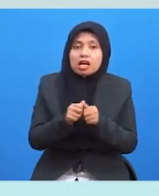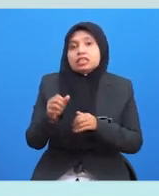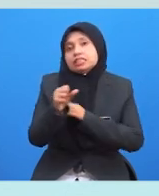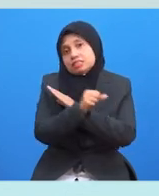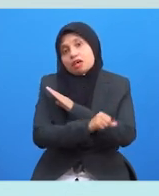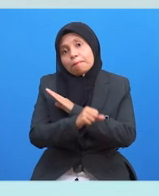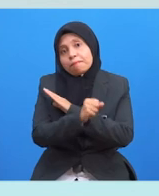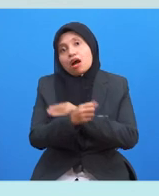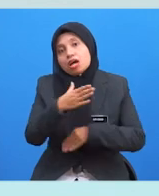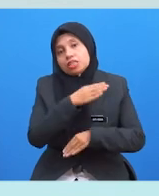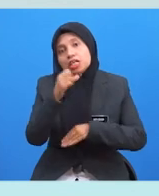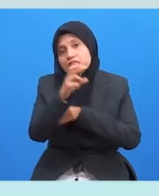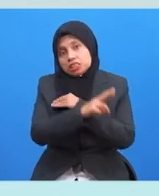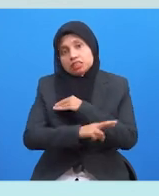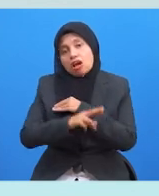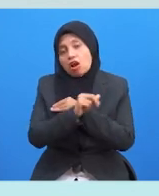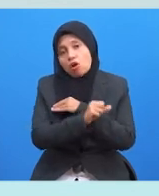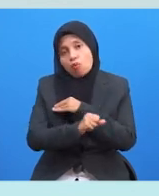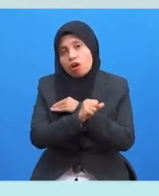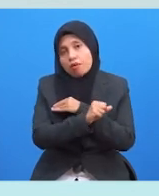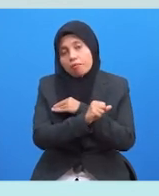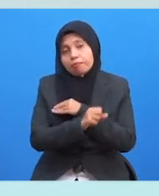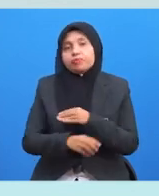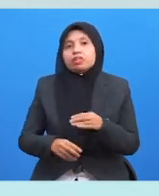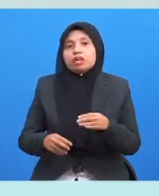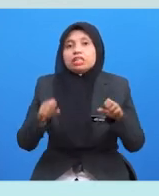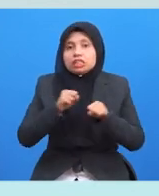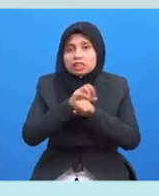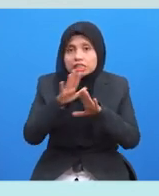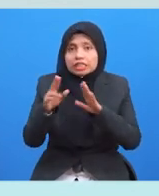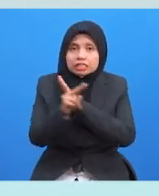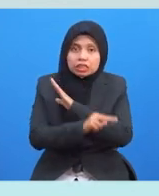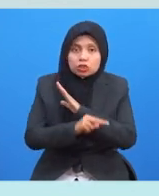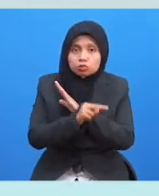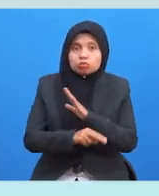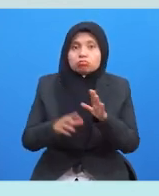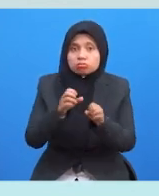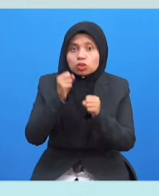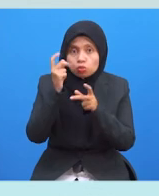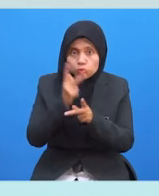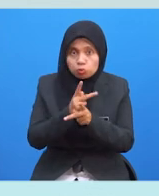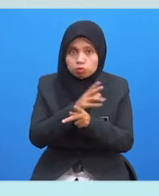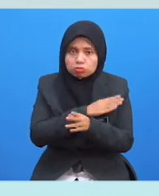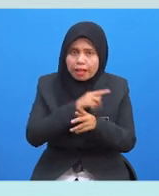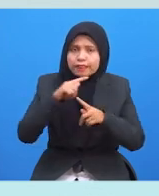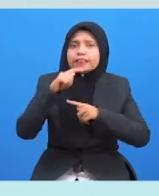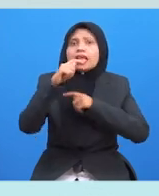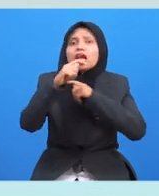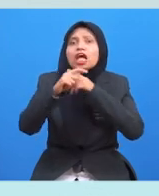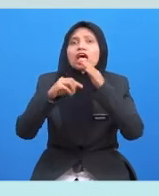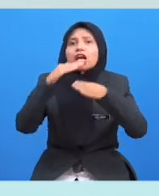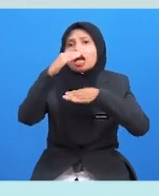dan Sabah. Integrasi nasional dapat memperkukuh dan